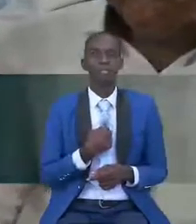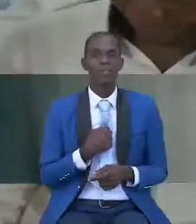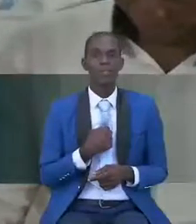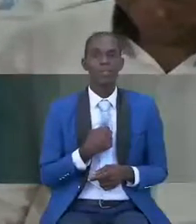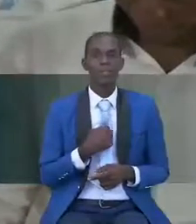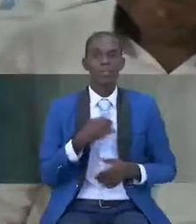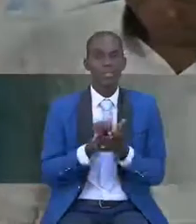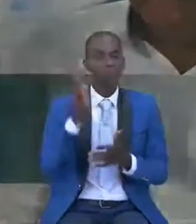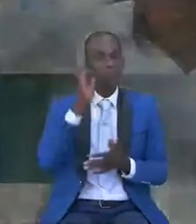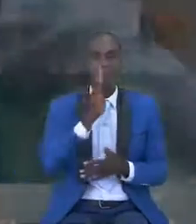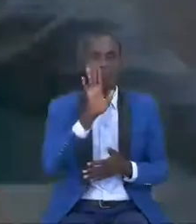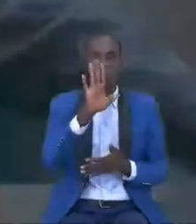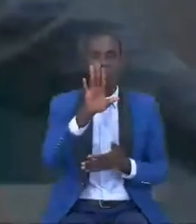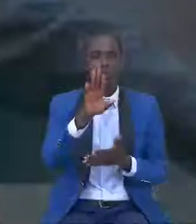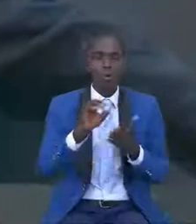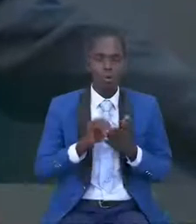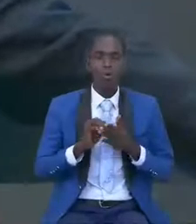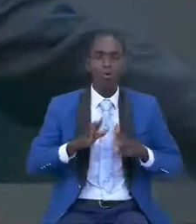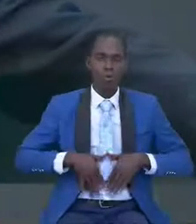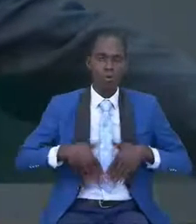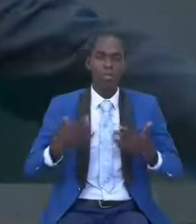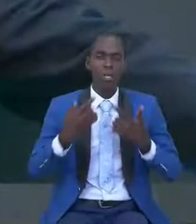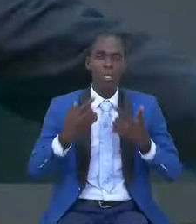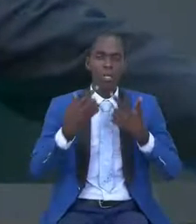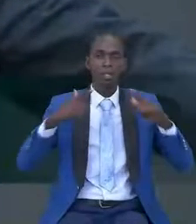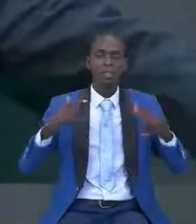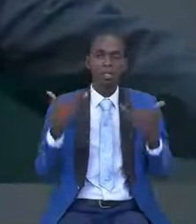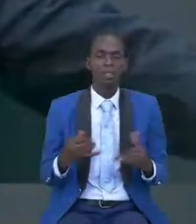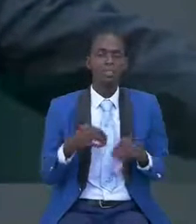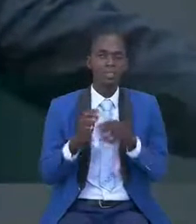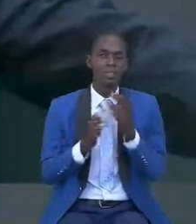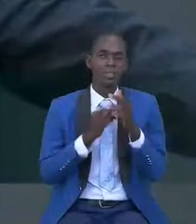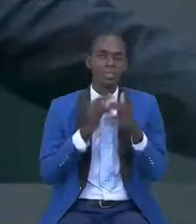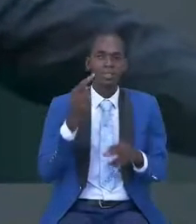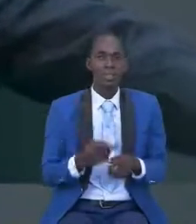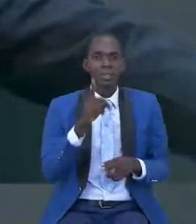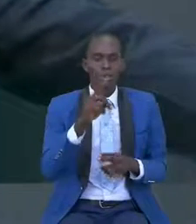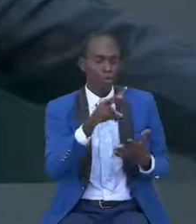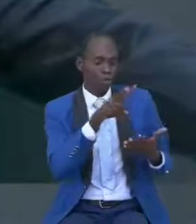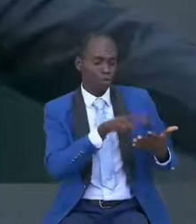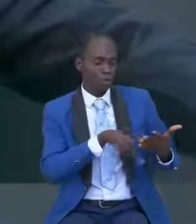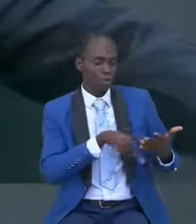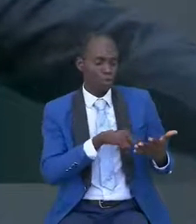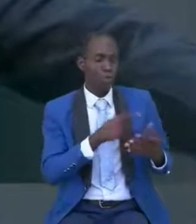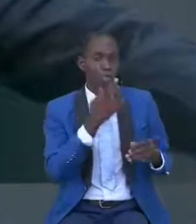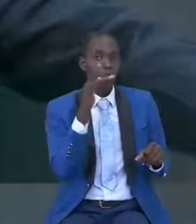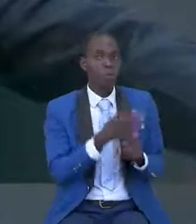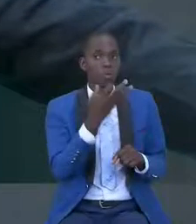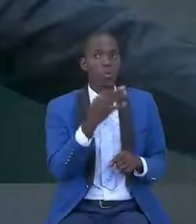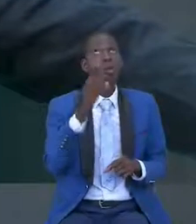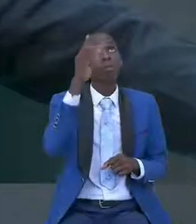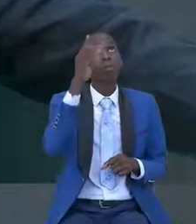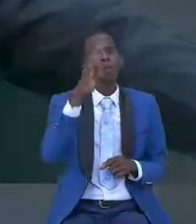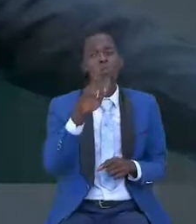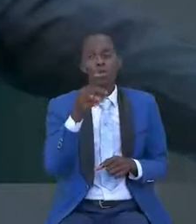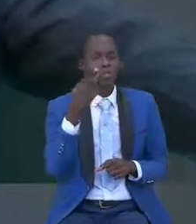Ça doit être ton langage à partir de maintenant. Tu lis la promesse de Dieu. Tu vois